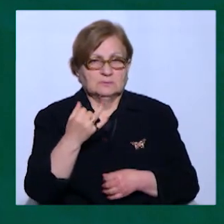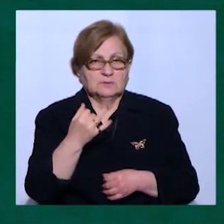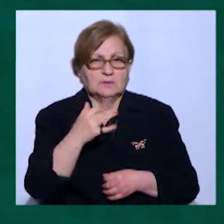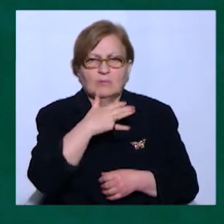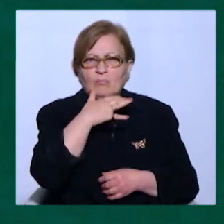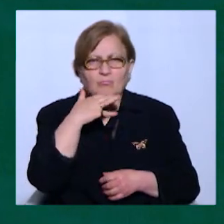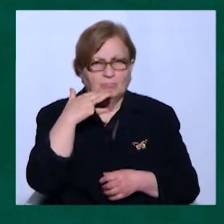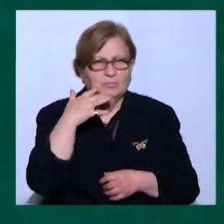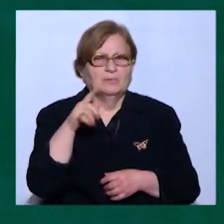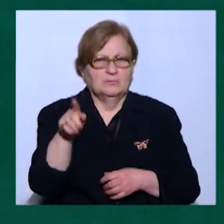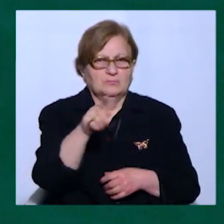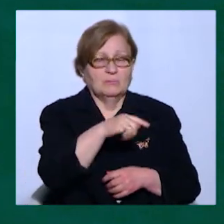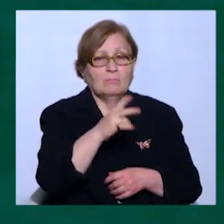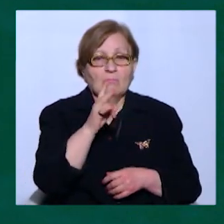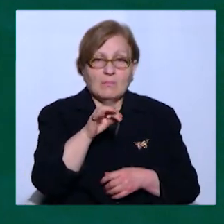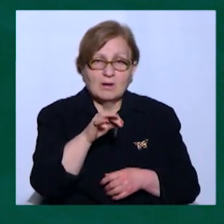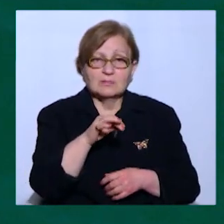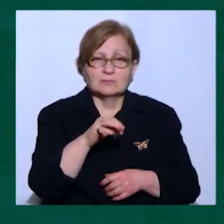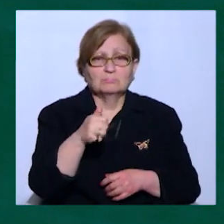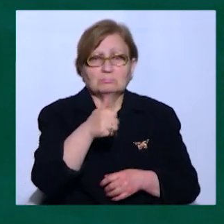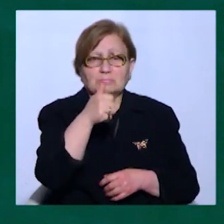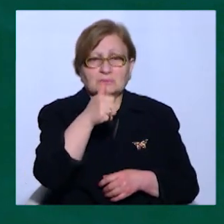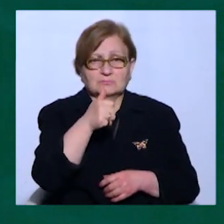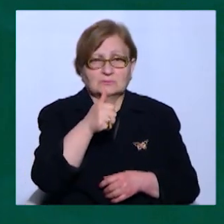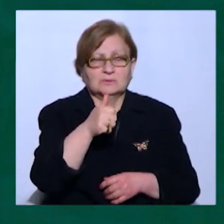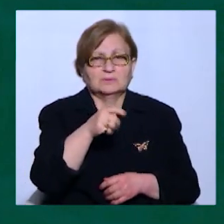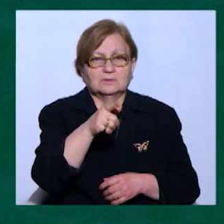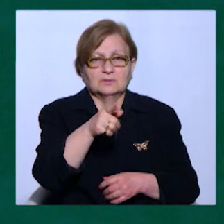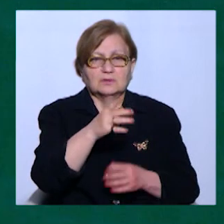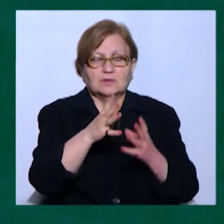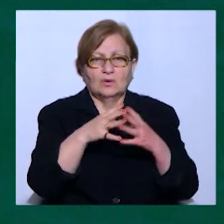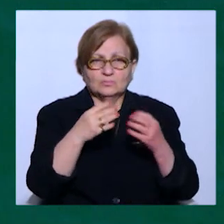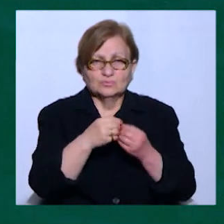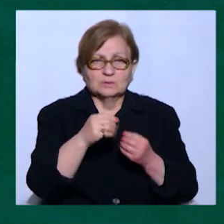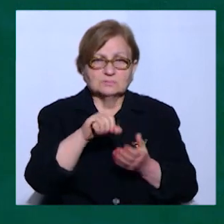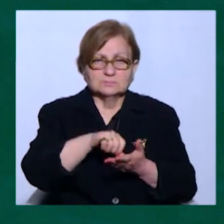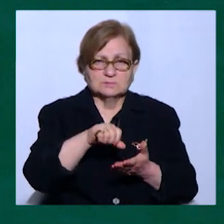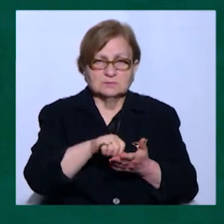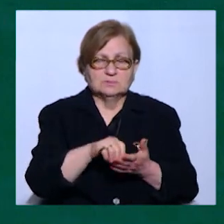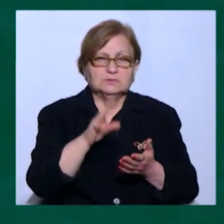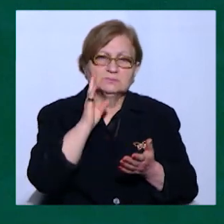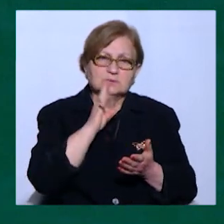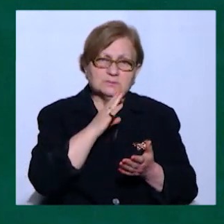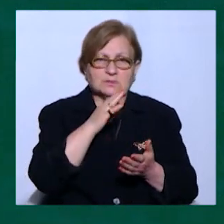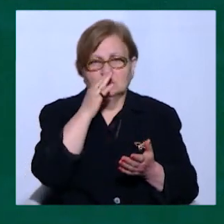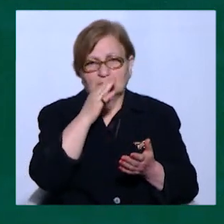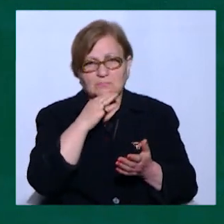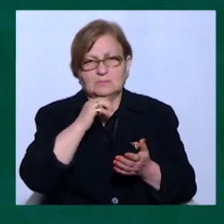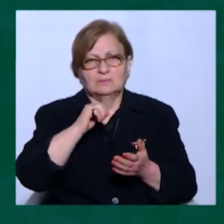ბევრი ადამიანი, მაგრამ ძირითადად თქვენ, ჩემო მოსწავლეებო და მსმენელებო, თქვენი ოჯახის წევრები, ვინც არ უნდა იყოს, თქვენი